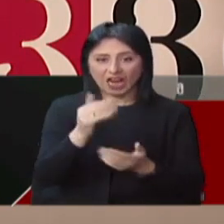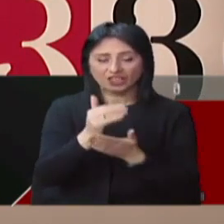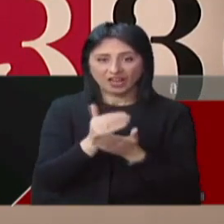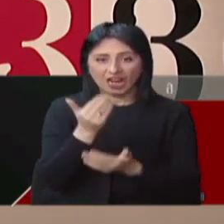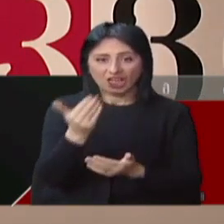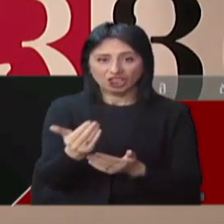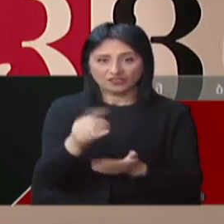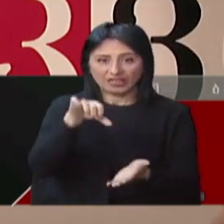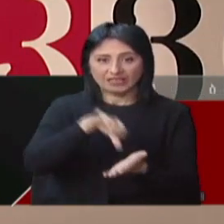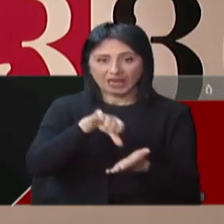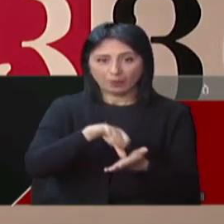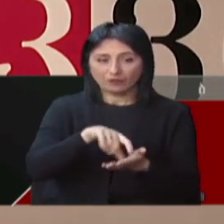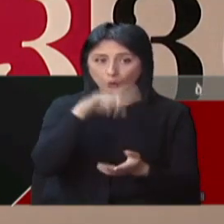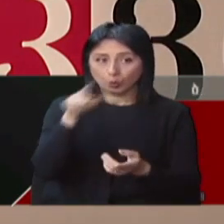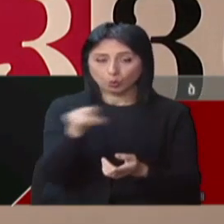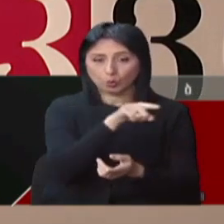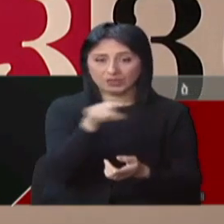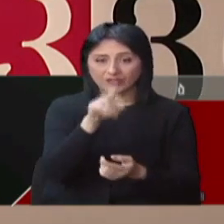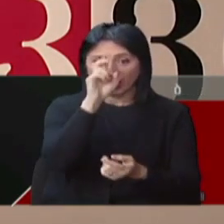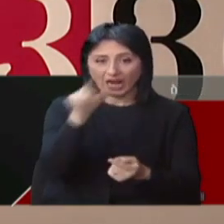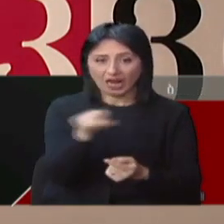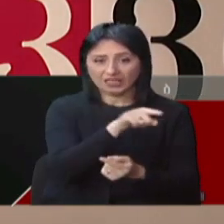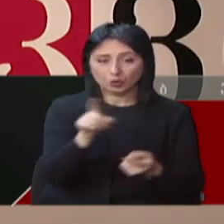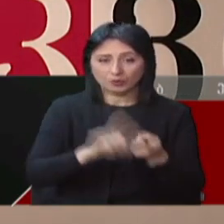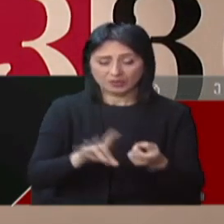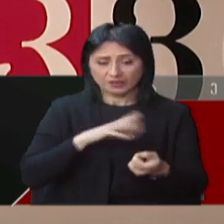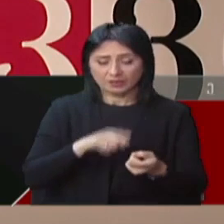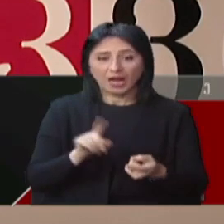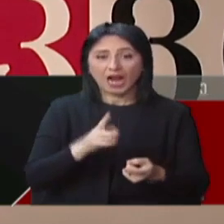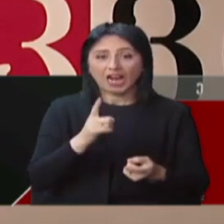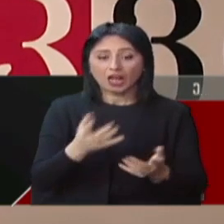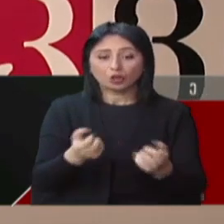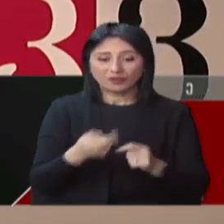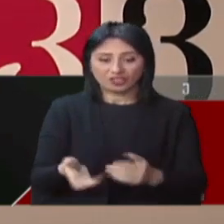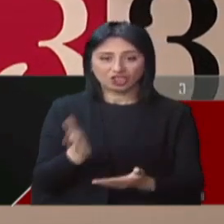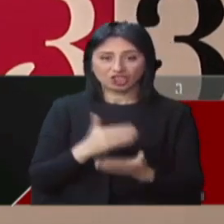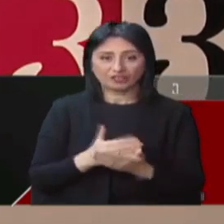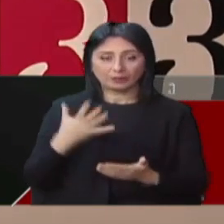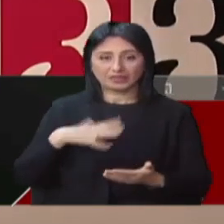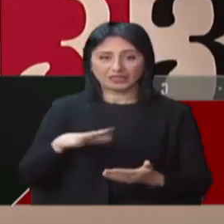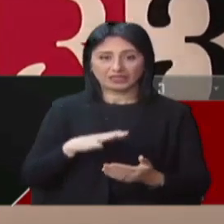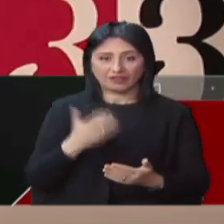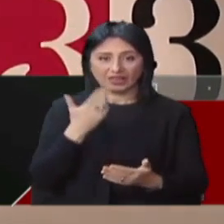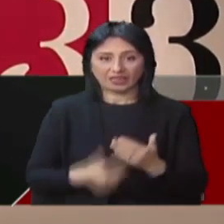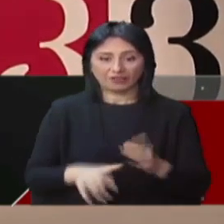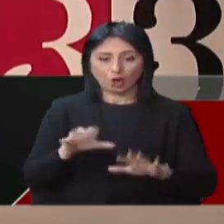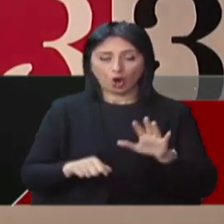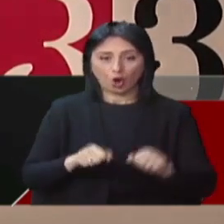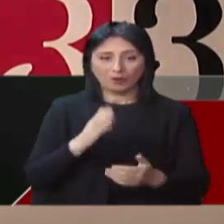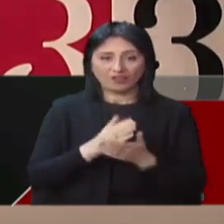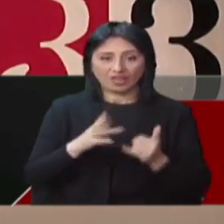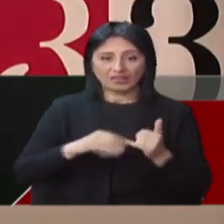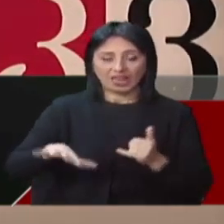რეჟიმის წარმომადგენლებს რუსეთის ხელისუფლებასთან და რატომ მივიღეთ ის შედეგი, რომ საქართველო დამარცხდა, ოკუპირებული